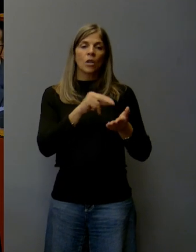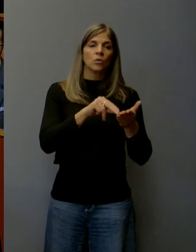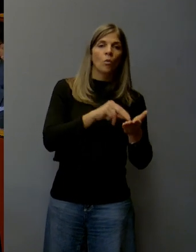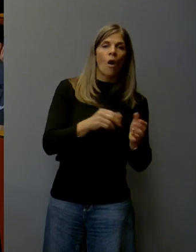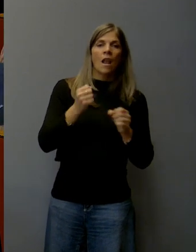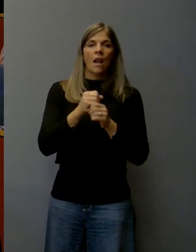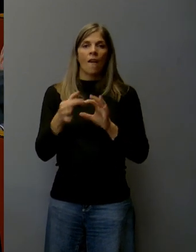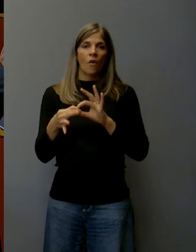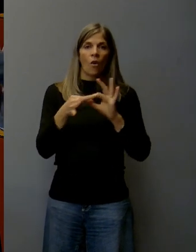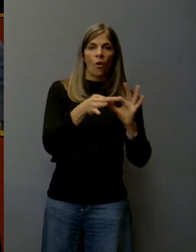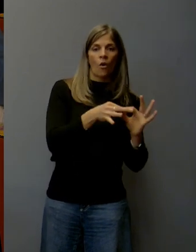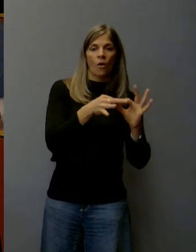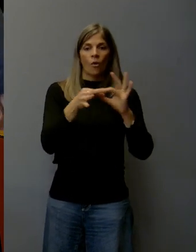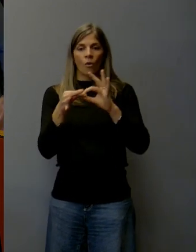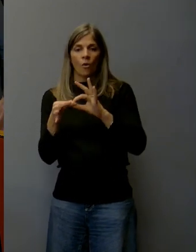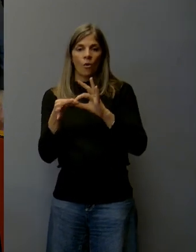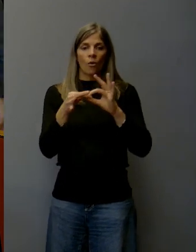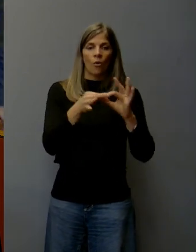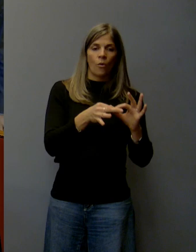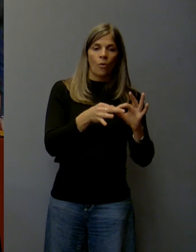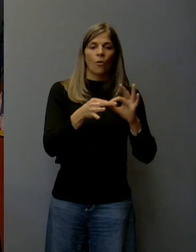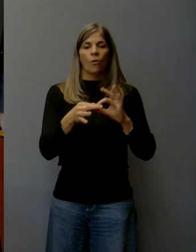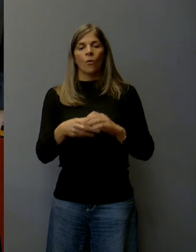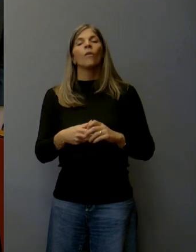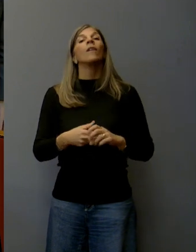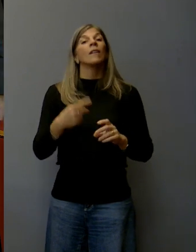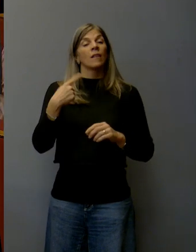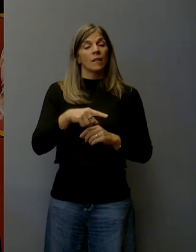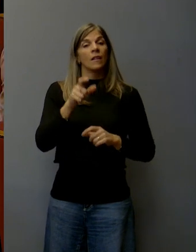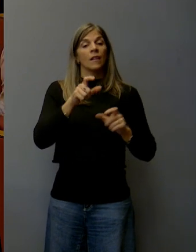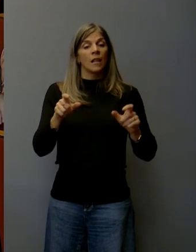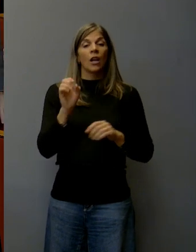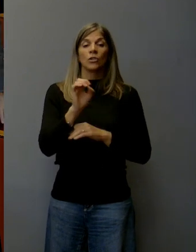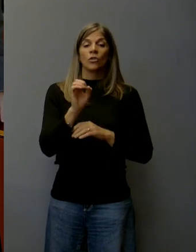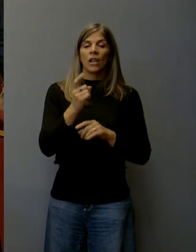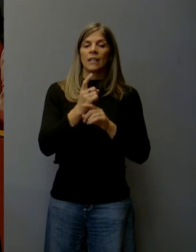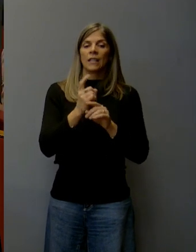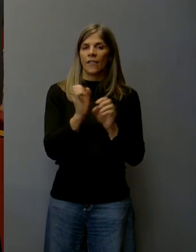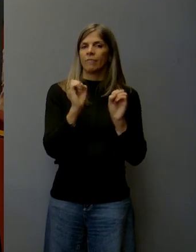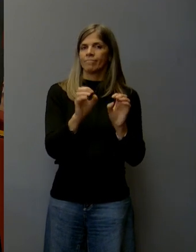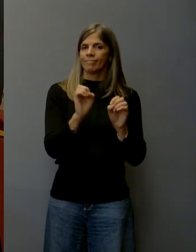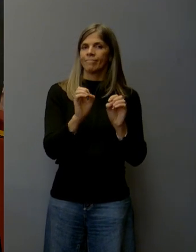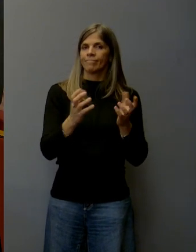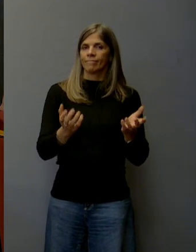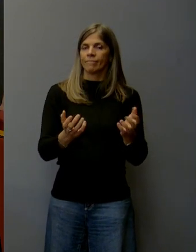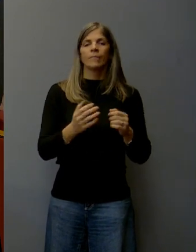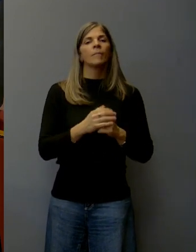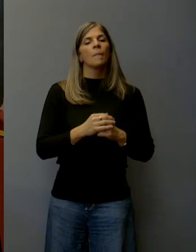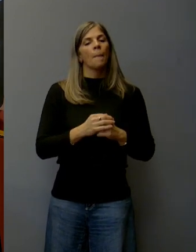anche per il quale devono essere formati i cittadini e i docenti in particolare perché